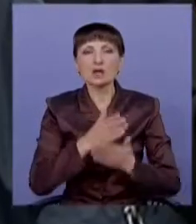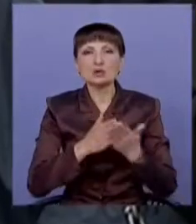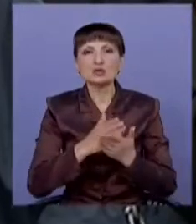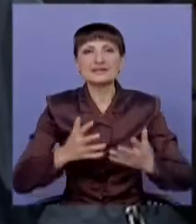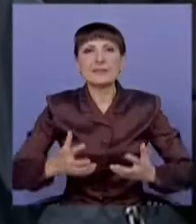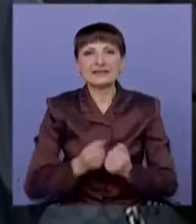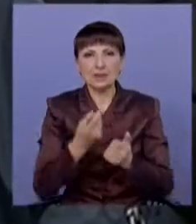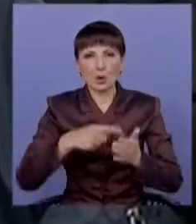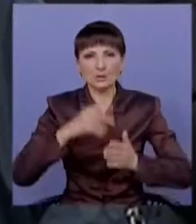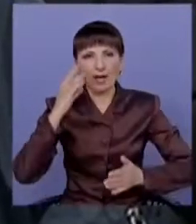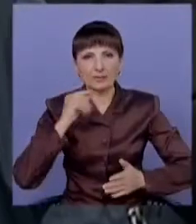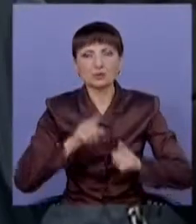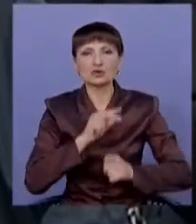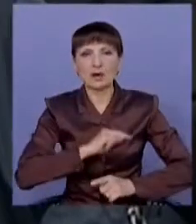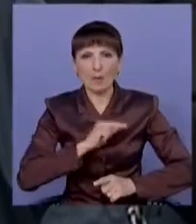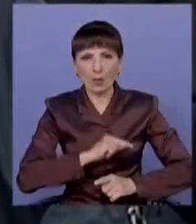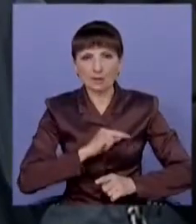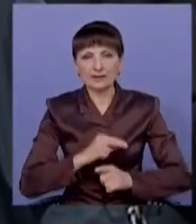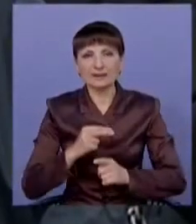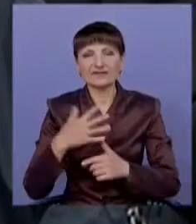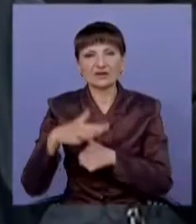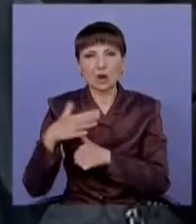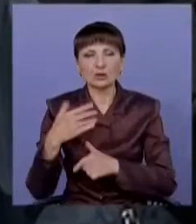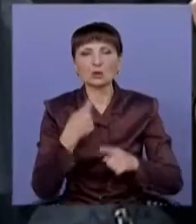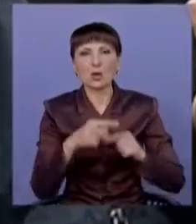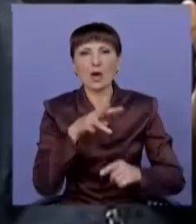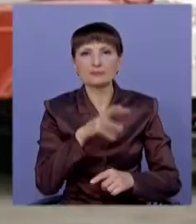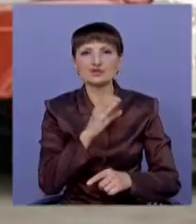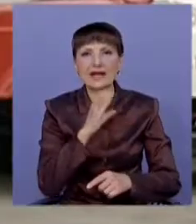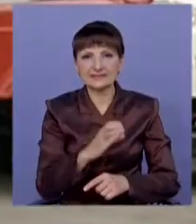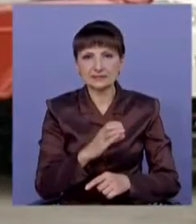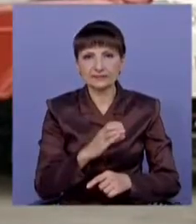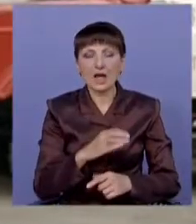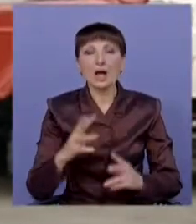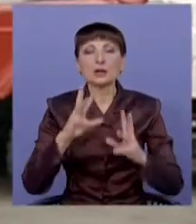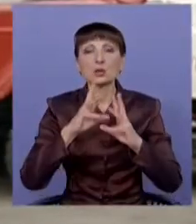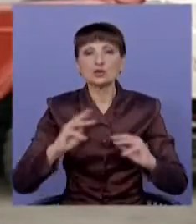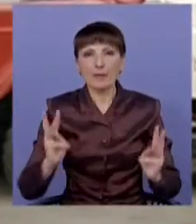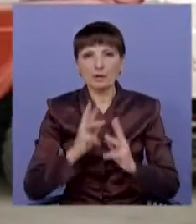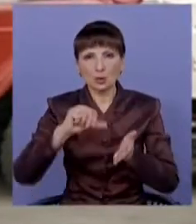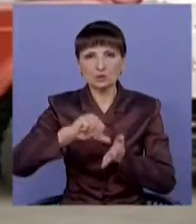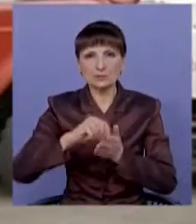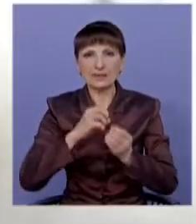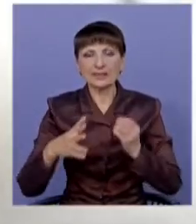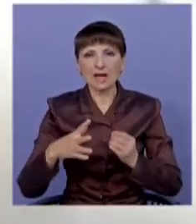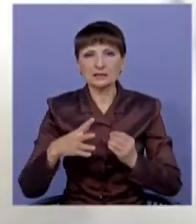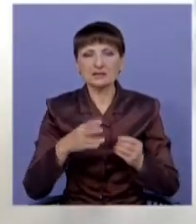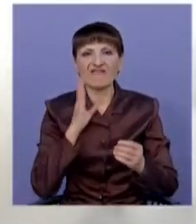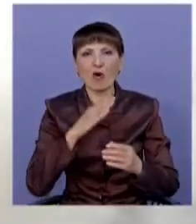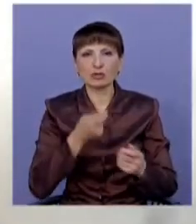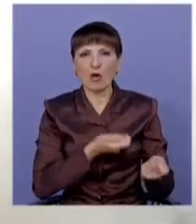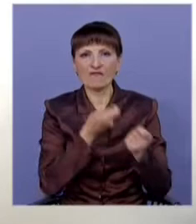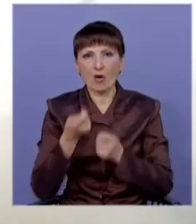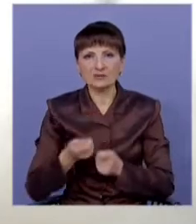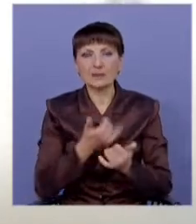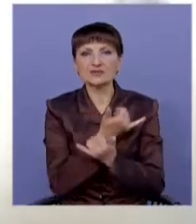Алматы. Один из них, второй, это КЧС МВД Республики Казахстан. На тушение пожара участвовали 15 водовозов. Они